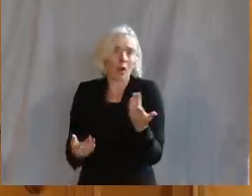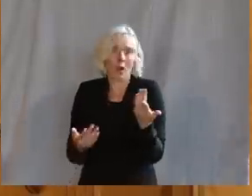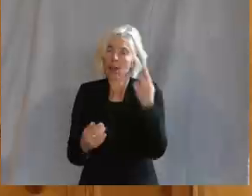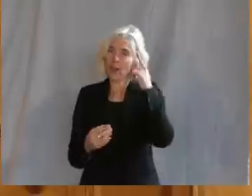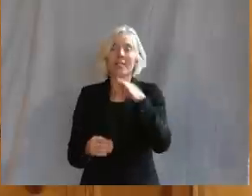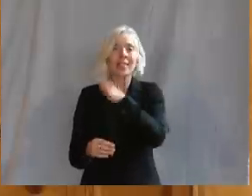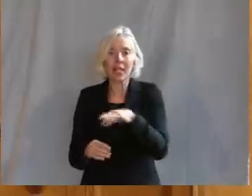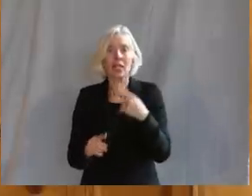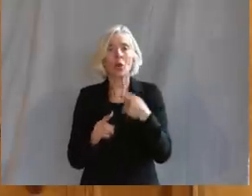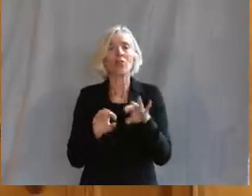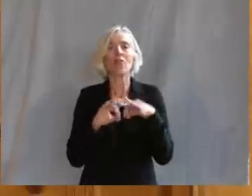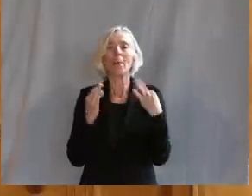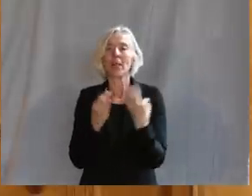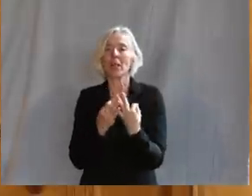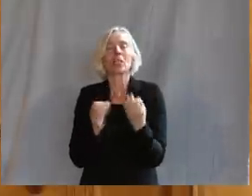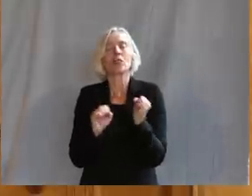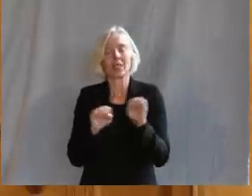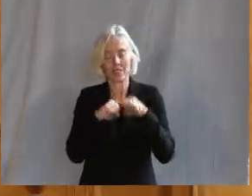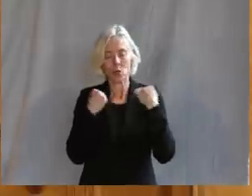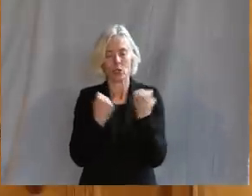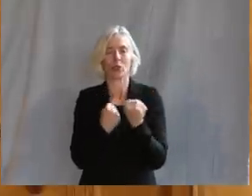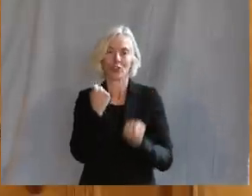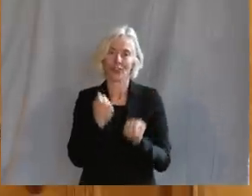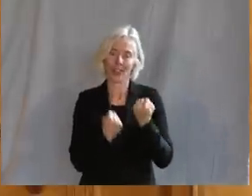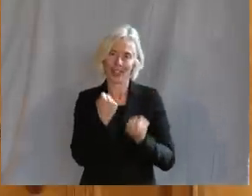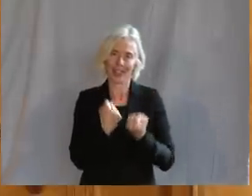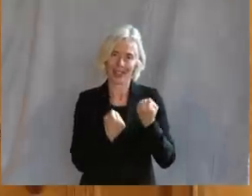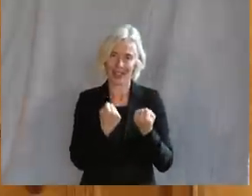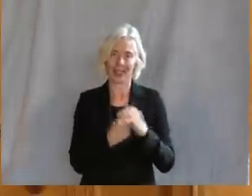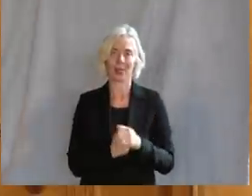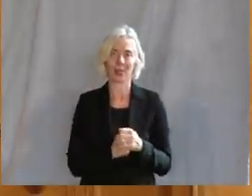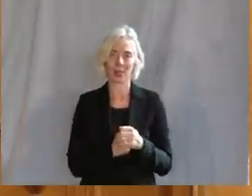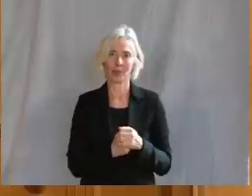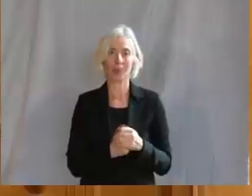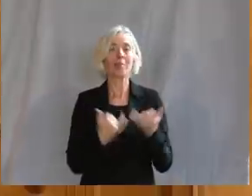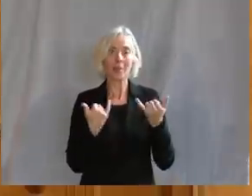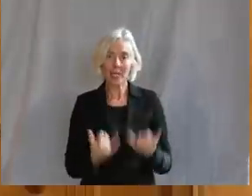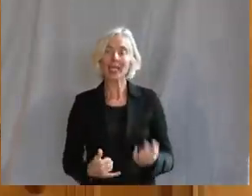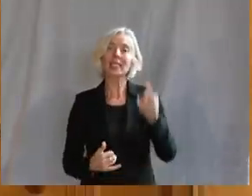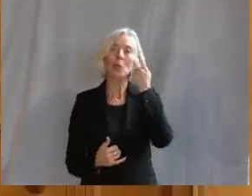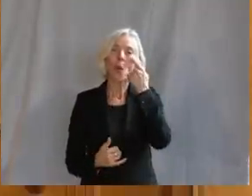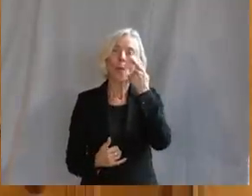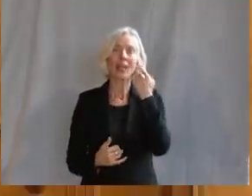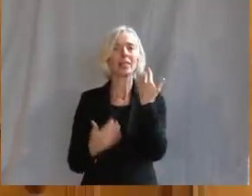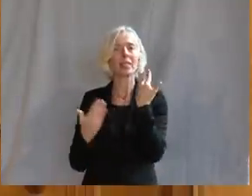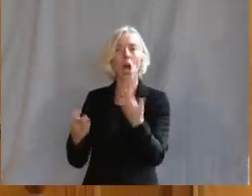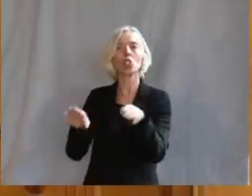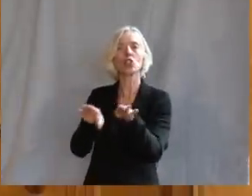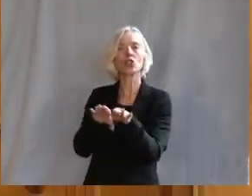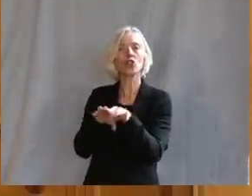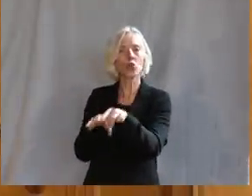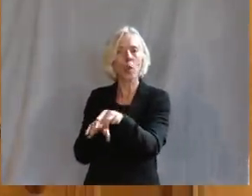leiden. Derzeit haben wir an den Schulen nur Teilschließungen. Eine komplette Schulschließung gab es